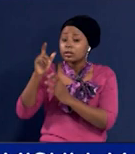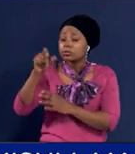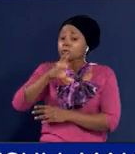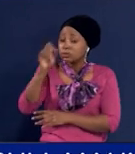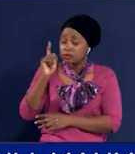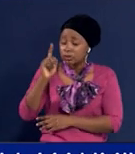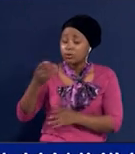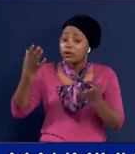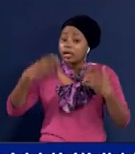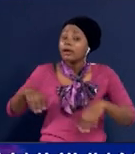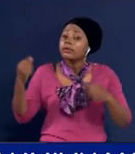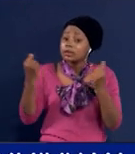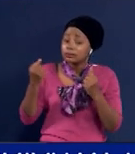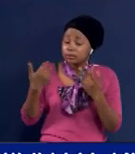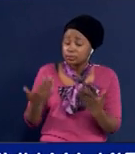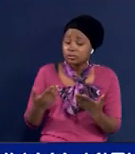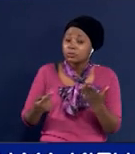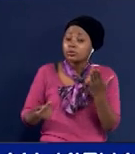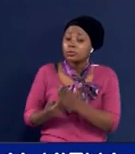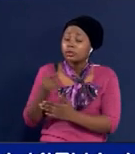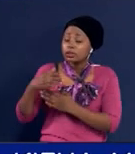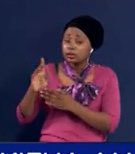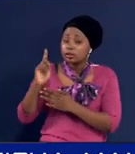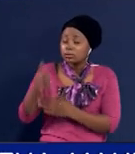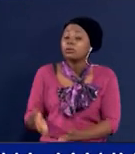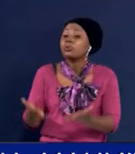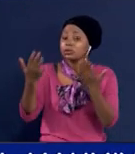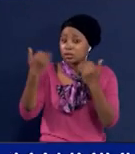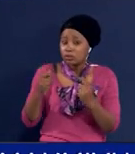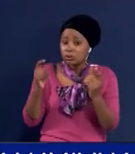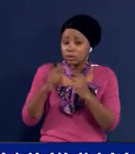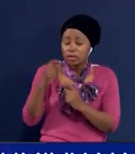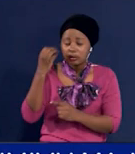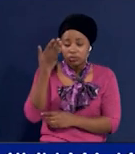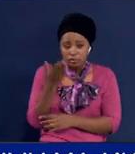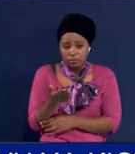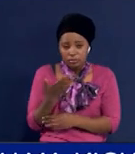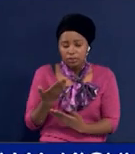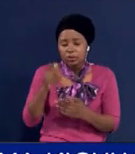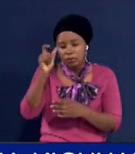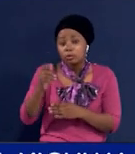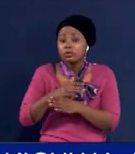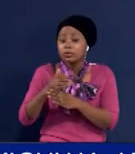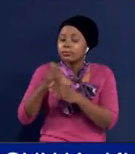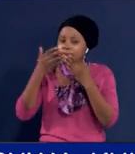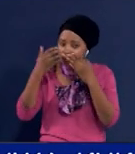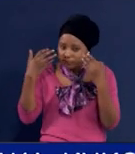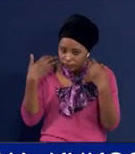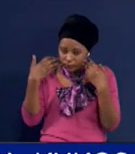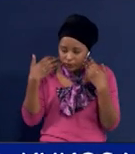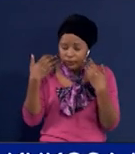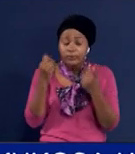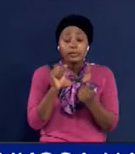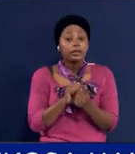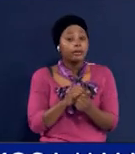afya njema. Unapotoka nje, manake kuna uwezekano wa kukutana na mtu ambaye ana ugonjwa. Kwa watu wavae barakoa. Na jambo